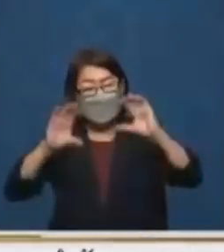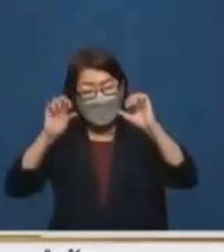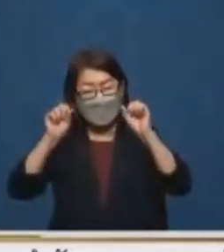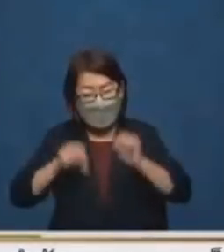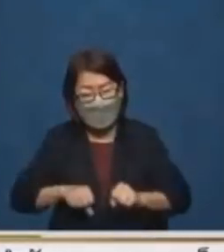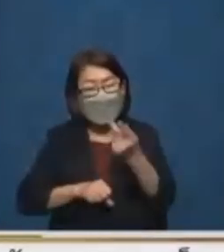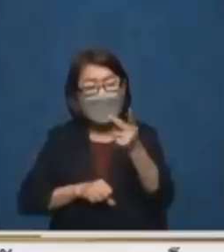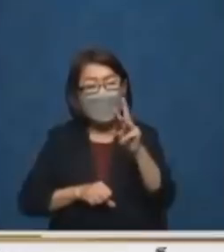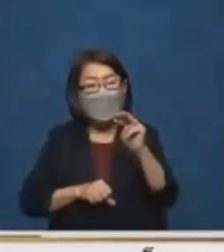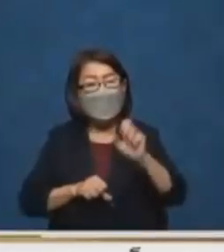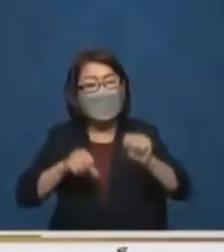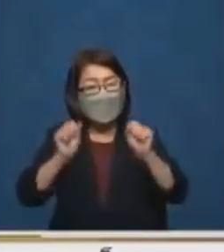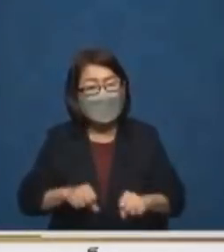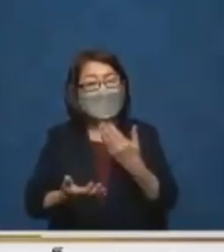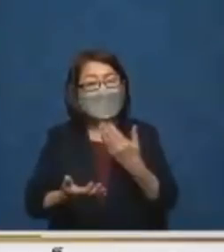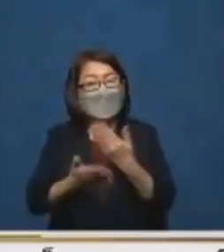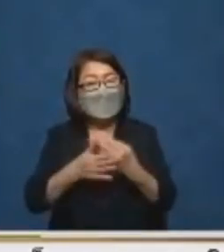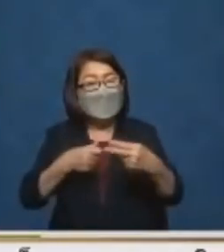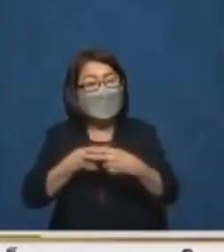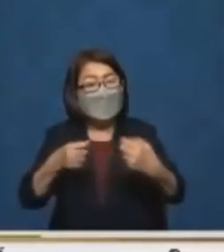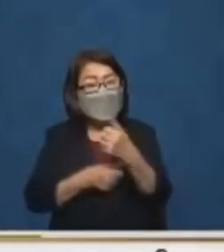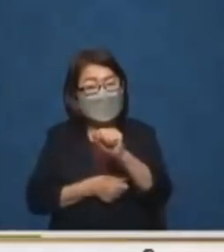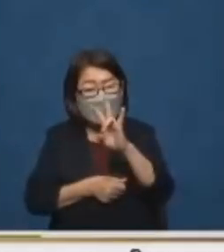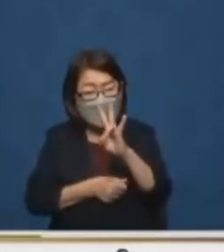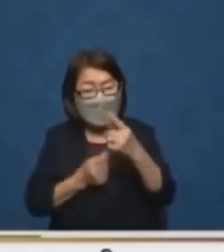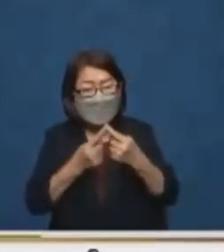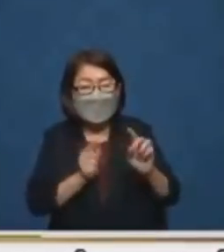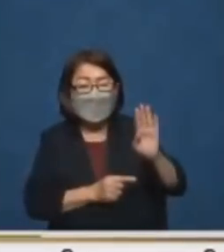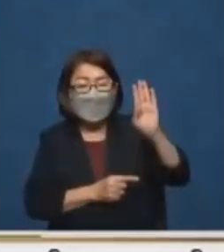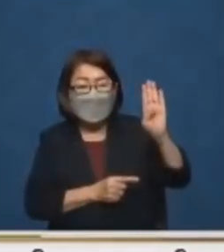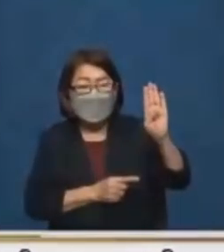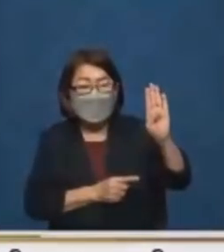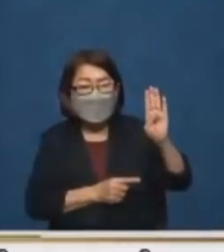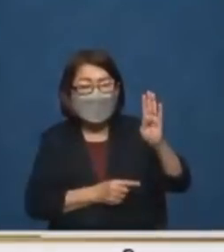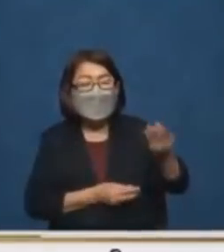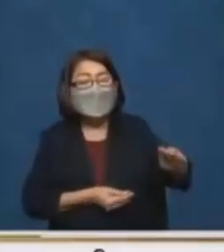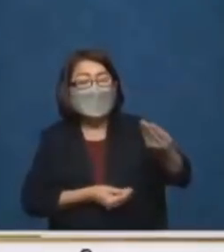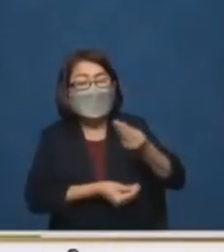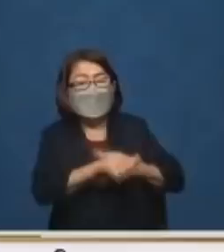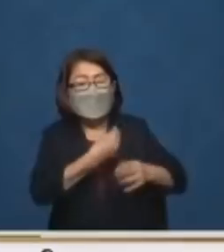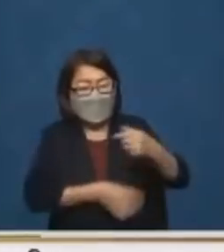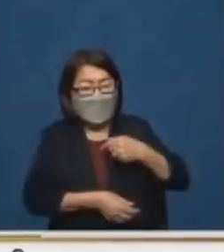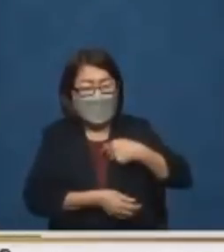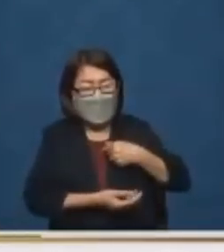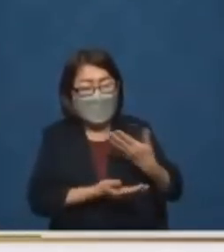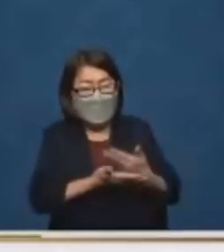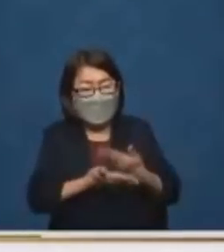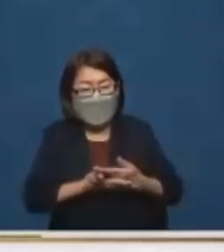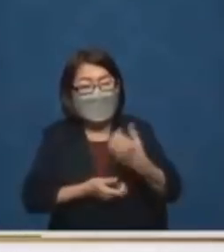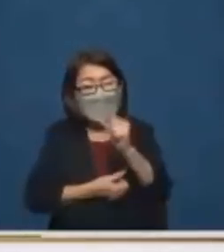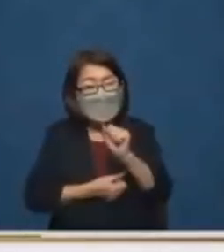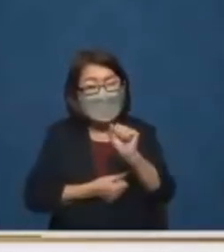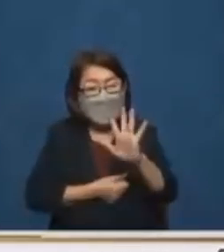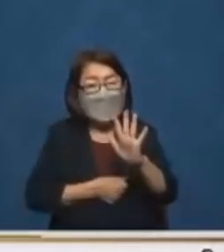10 ลยน แต่บริษัทเขาขายใหเรา 12 ลยนครั ทประถาน นี้ส่วนต่าง